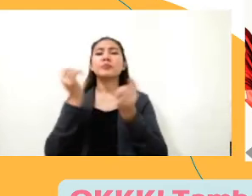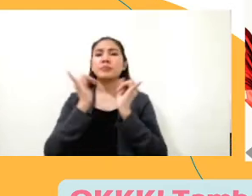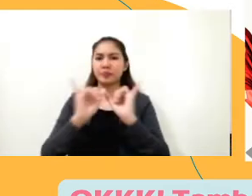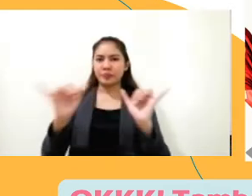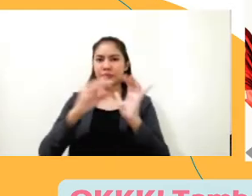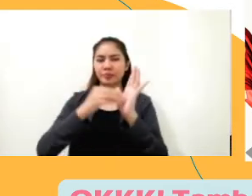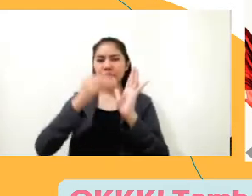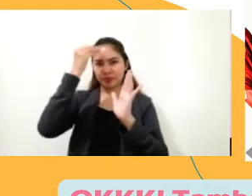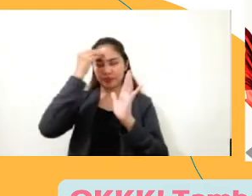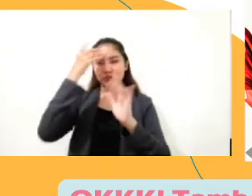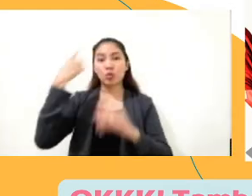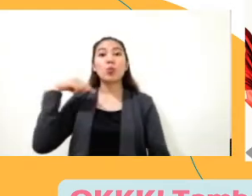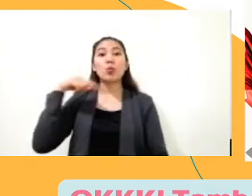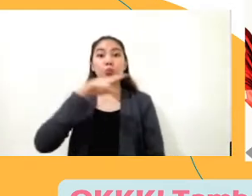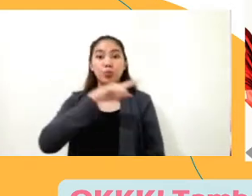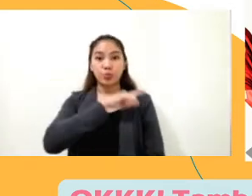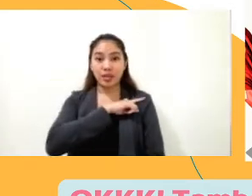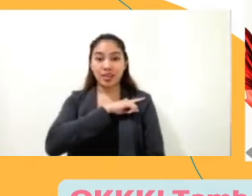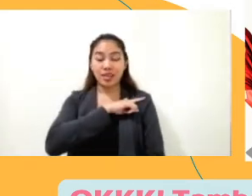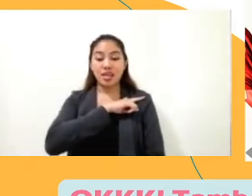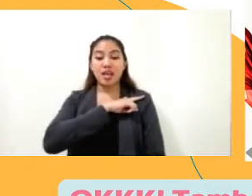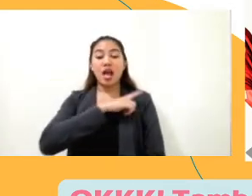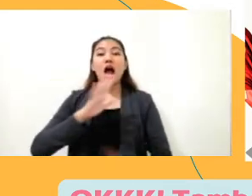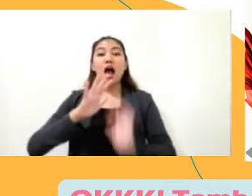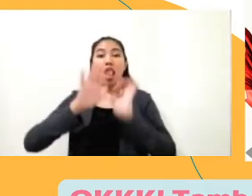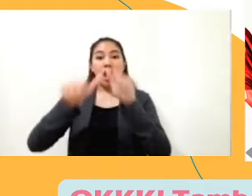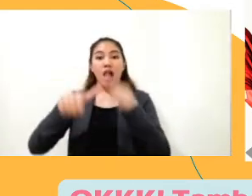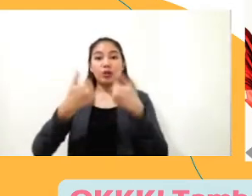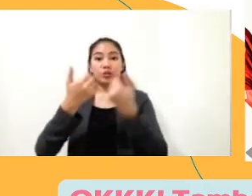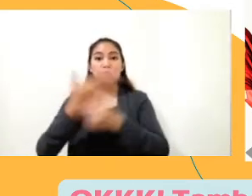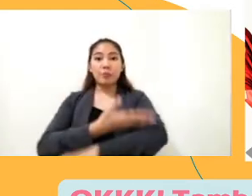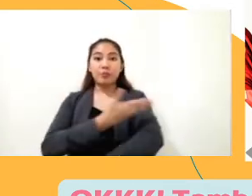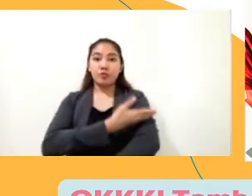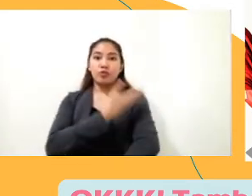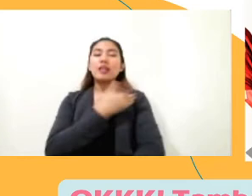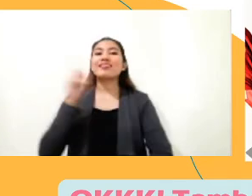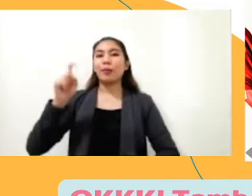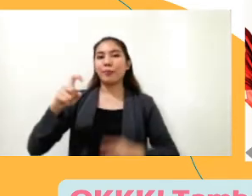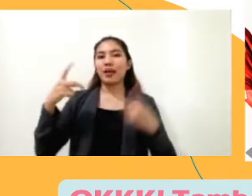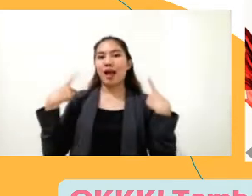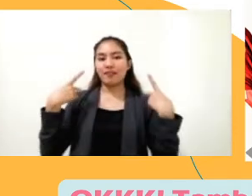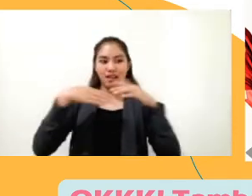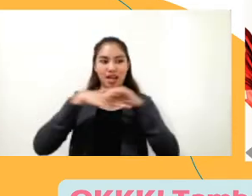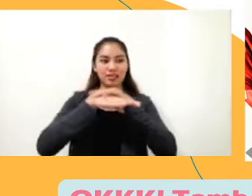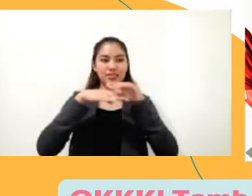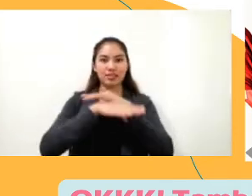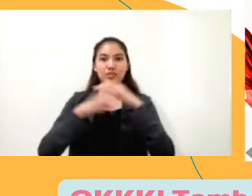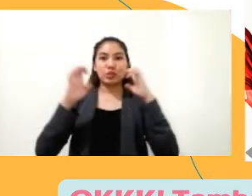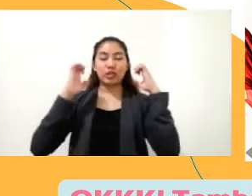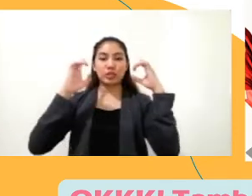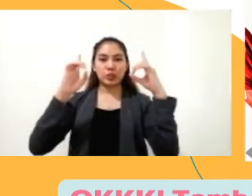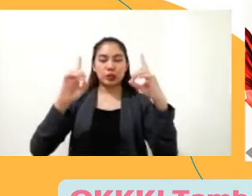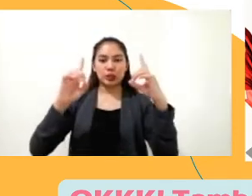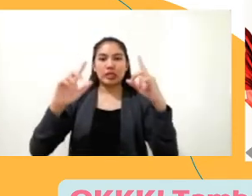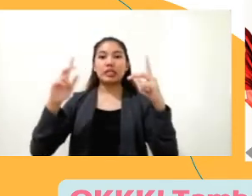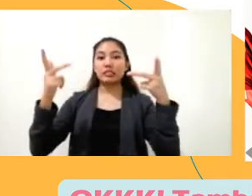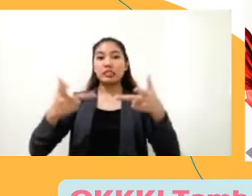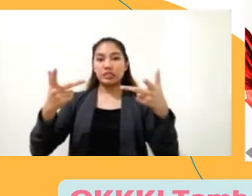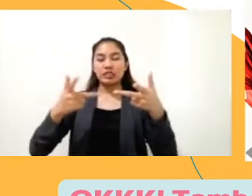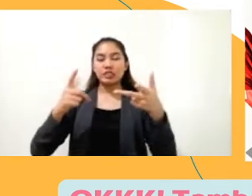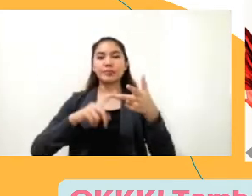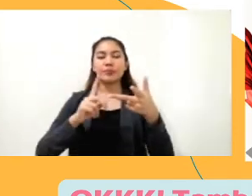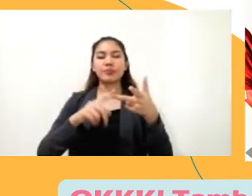umunlad, maging malaya tayo, may access tayo sa edukasyon. Pangatlo, na ipapahayag natin